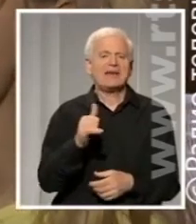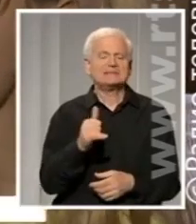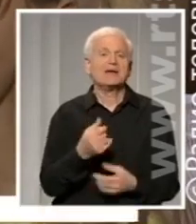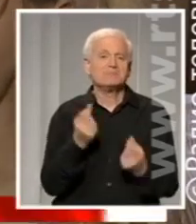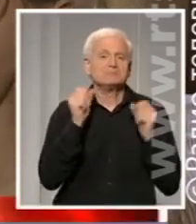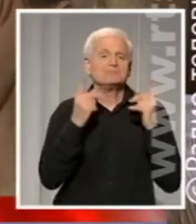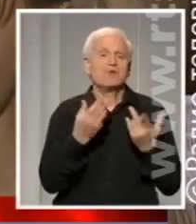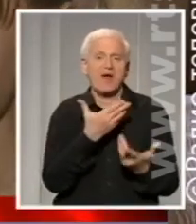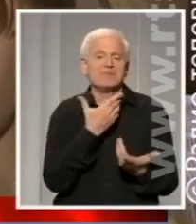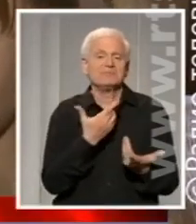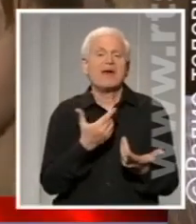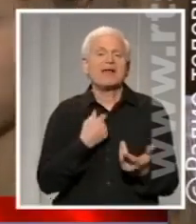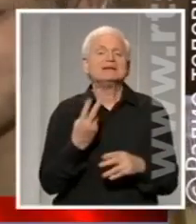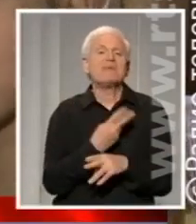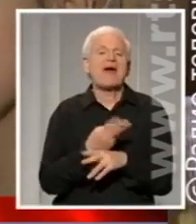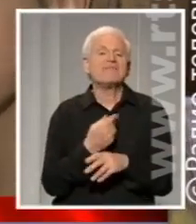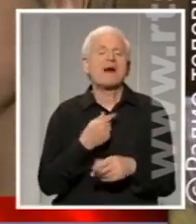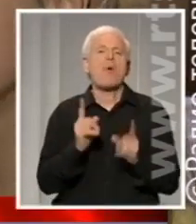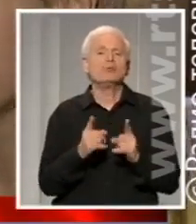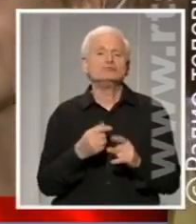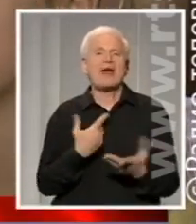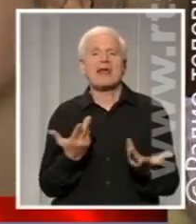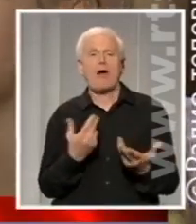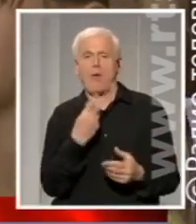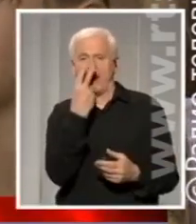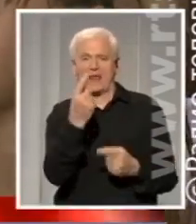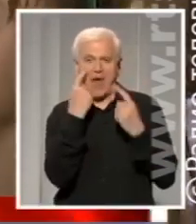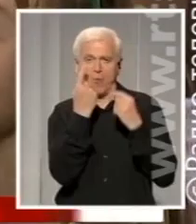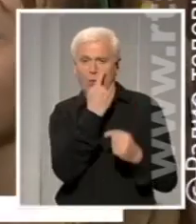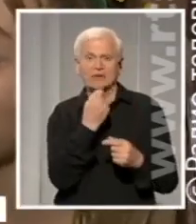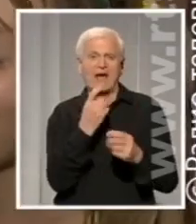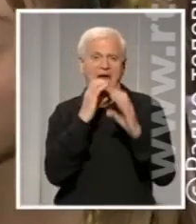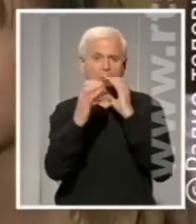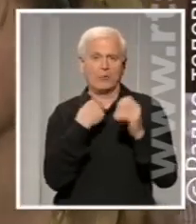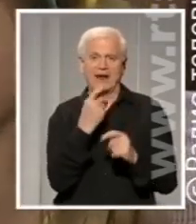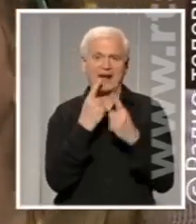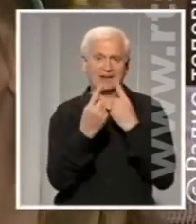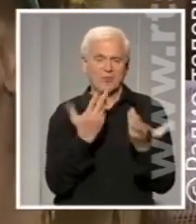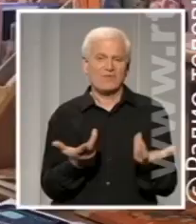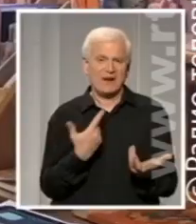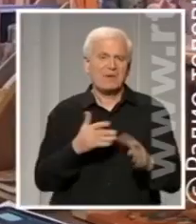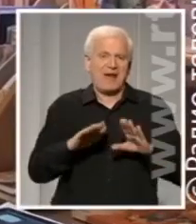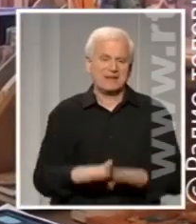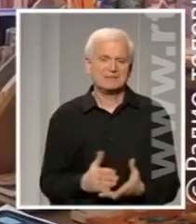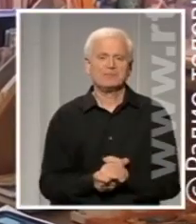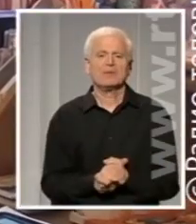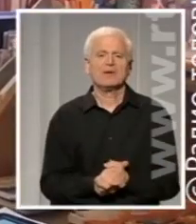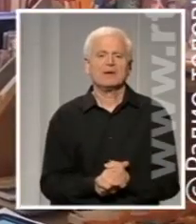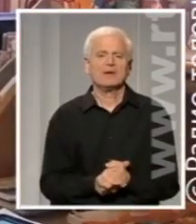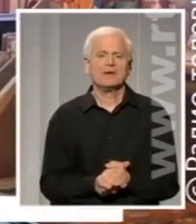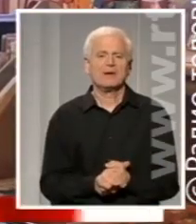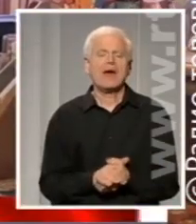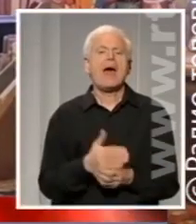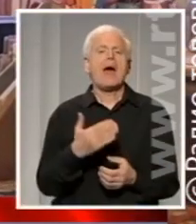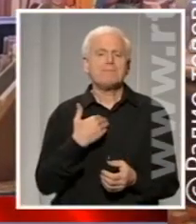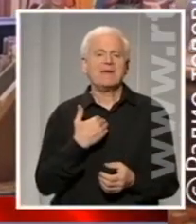neobično, zato što ja sam navika da mu učiteljica baš onako gleda u oči kada sedim na klupi. Bio je